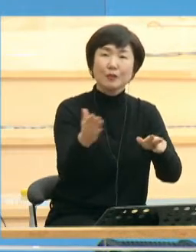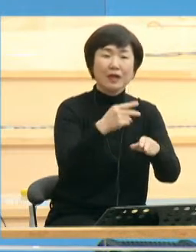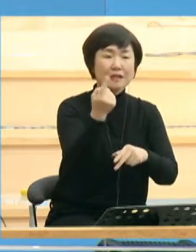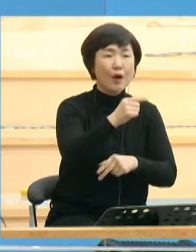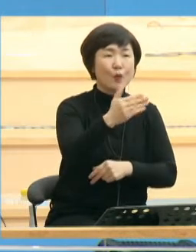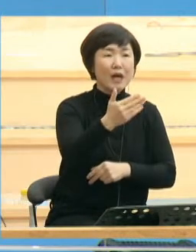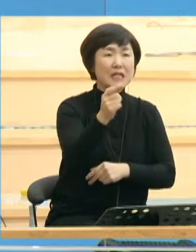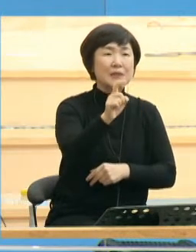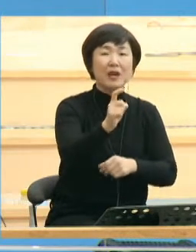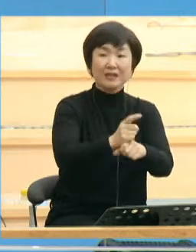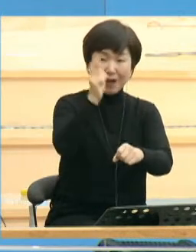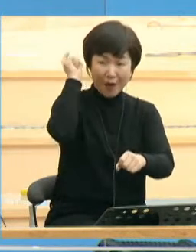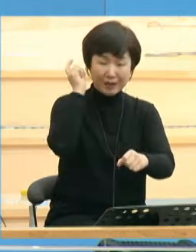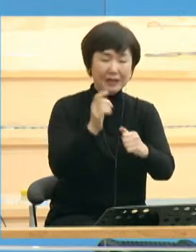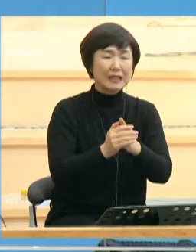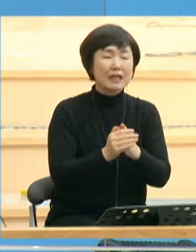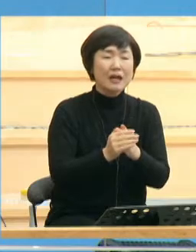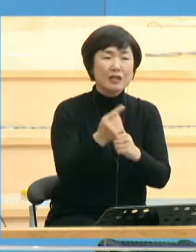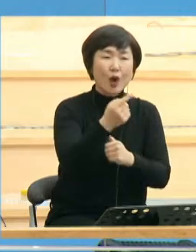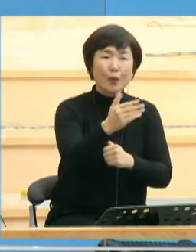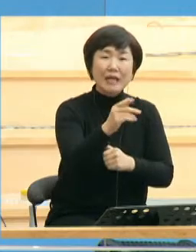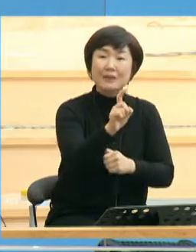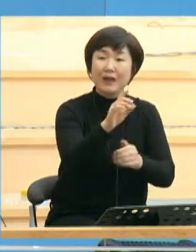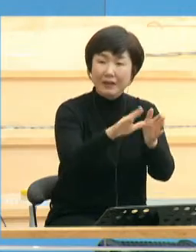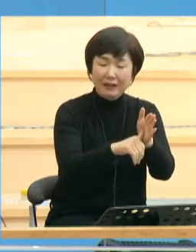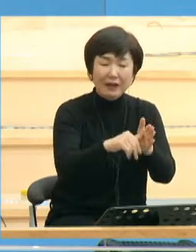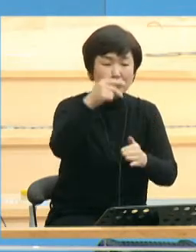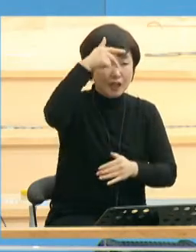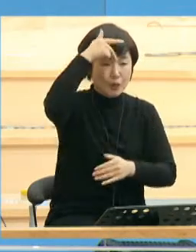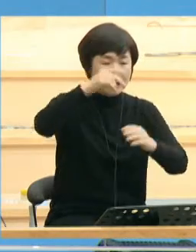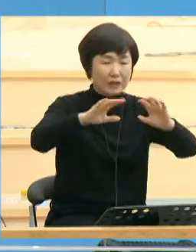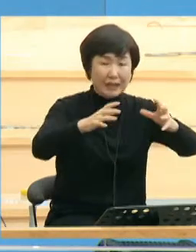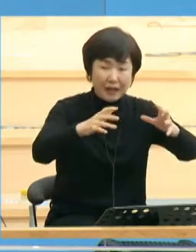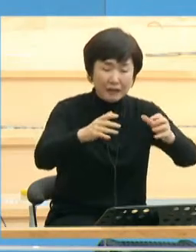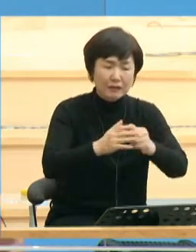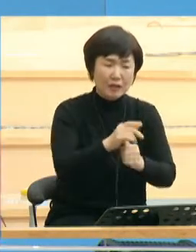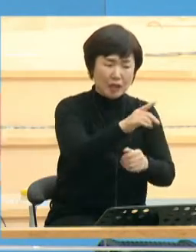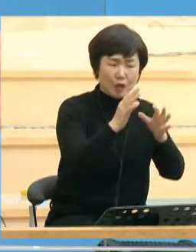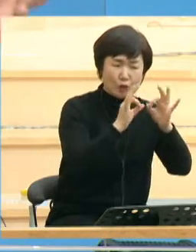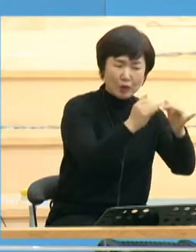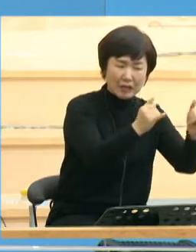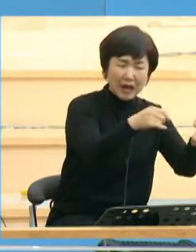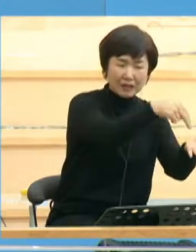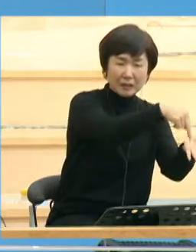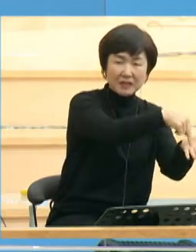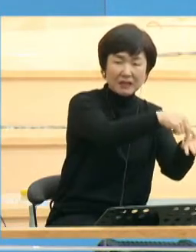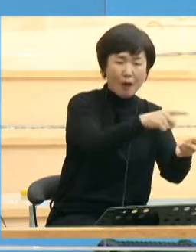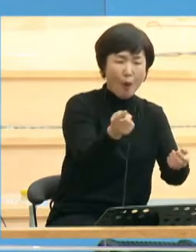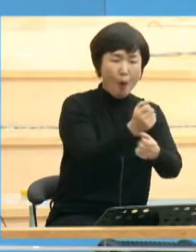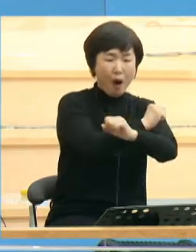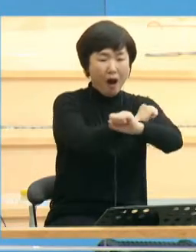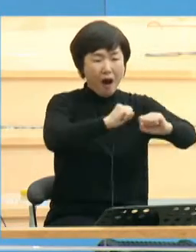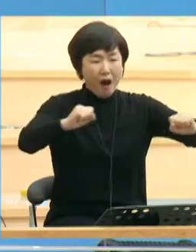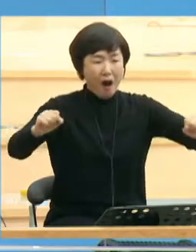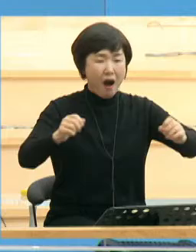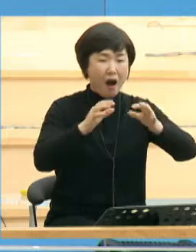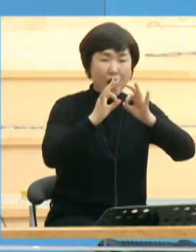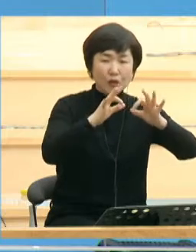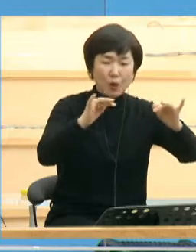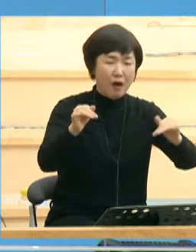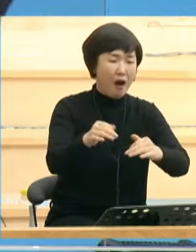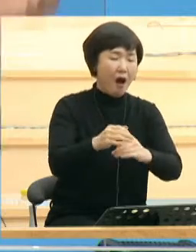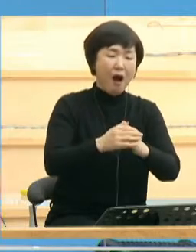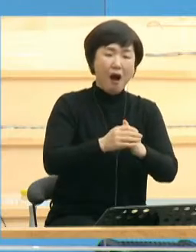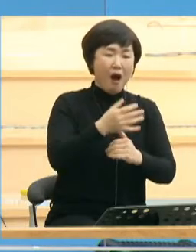당신은 조선 이지 않습니까 여러분 조선이란 나라는 선교사들에게 는 뭐랄까 광활한 선교지를 알려졌던 이